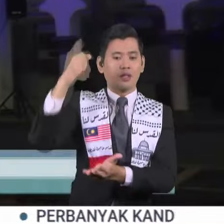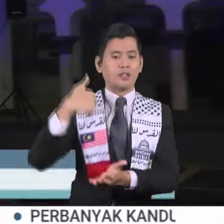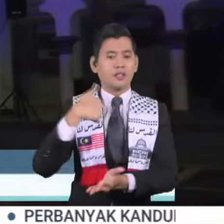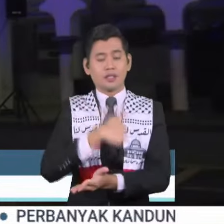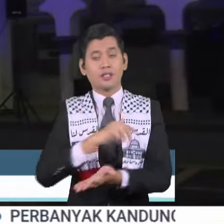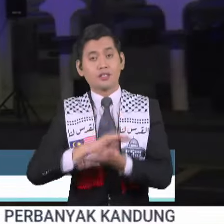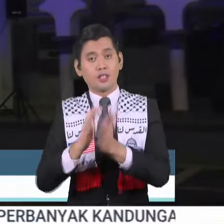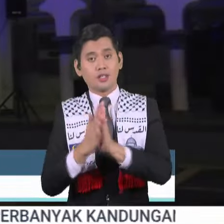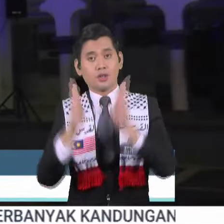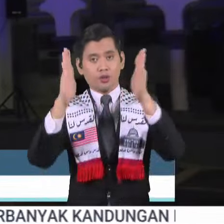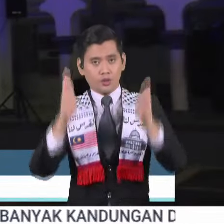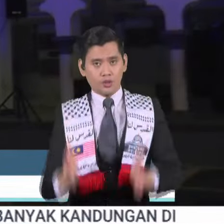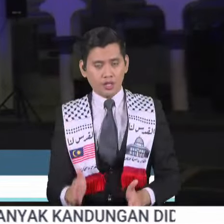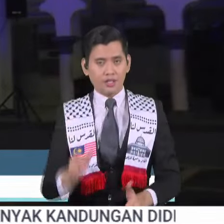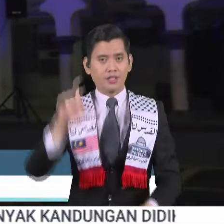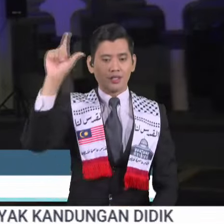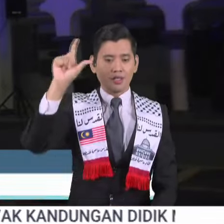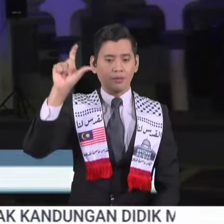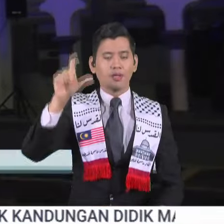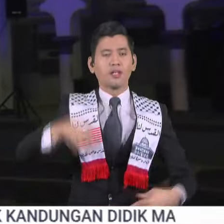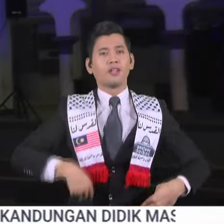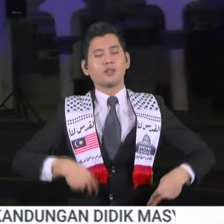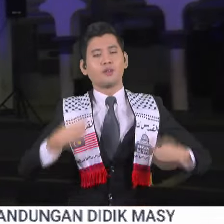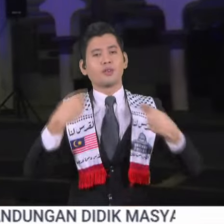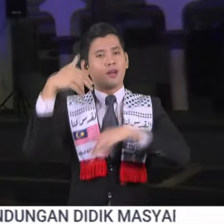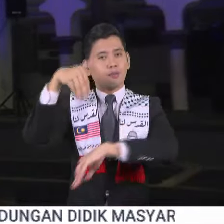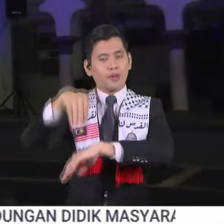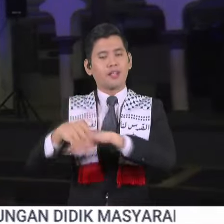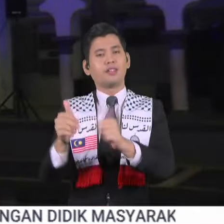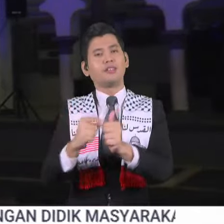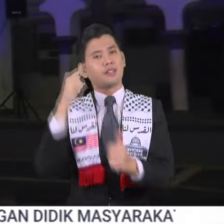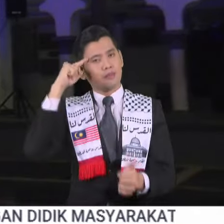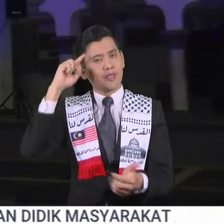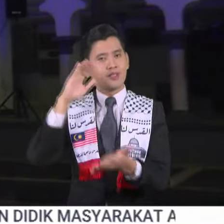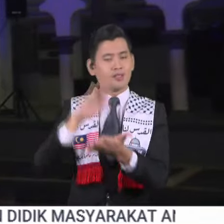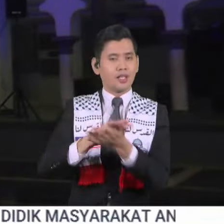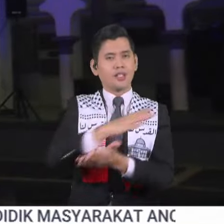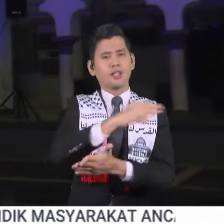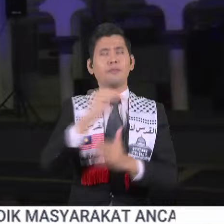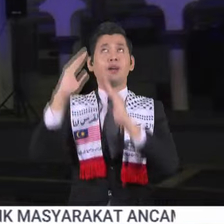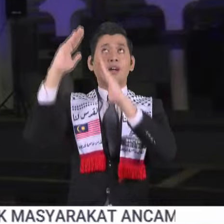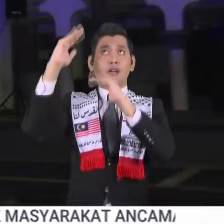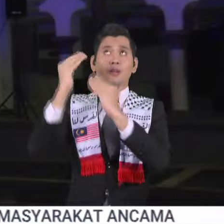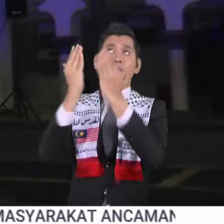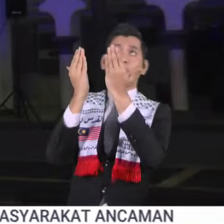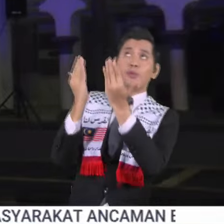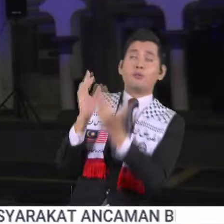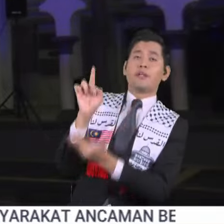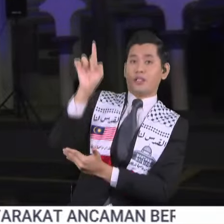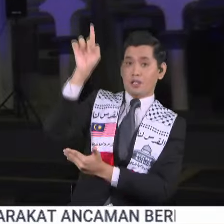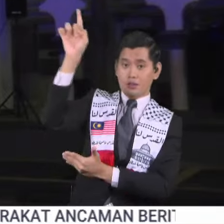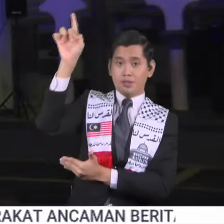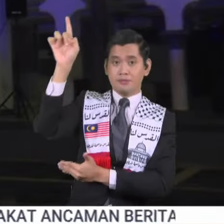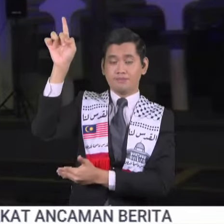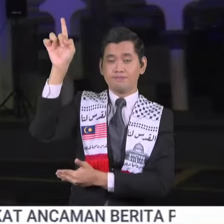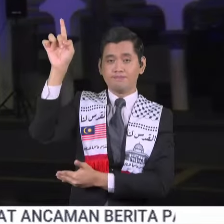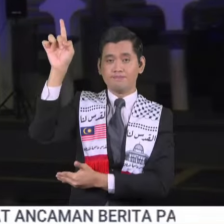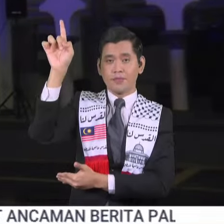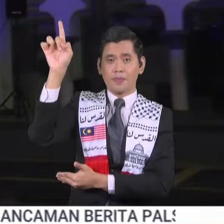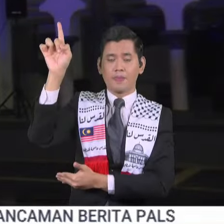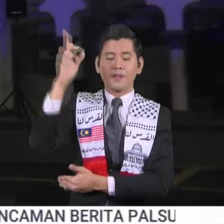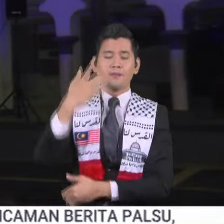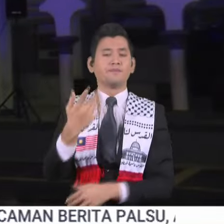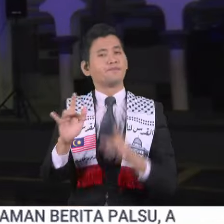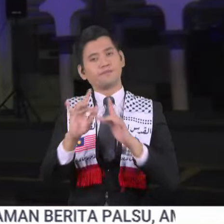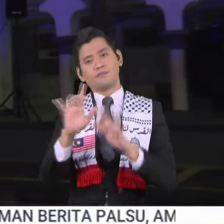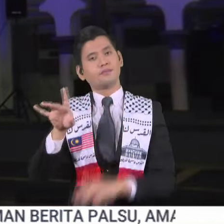Islam, hidupkanlah malam-malam terakhir Ramadan dengan penuh keimanan dan pengharapan kepada Allah Subhanahu Wataala.